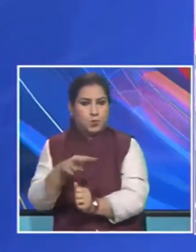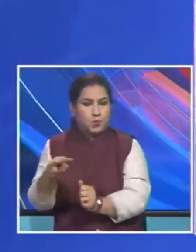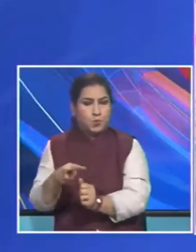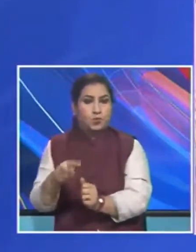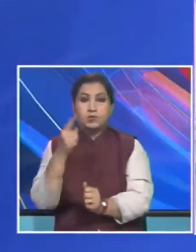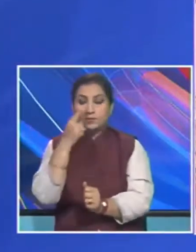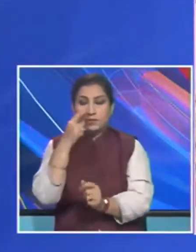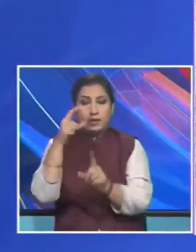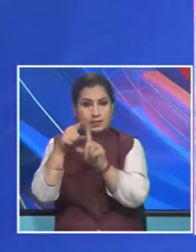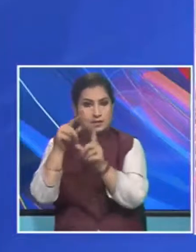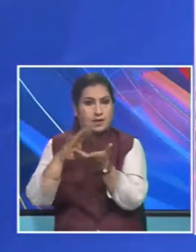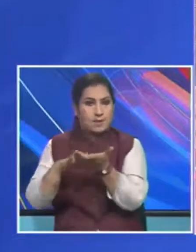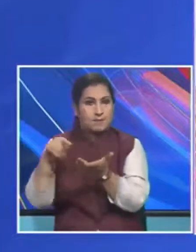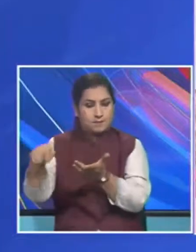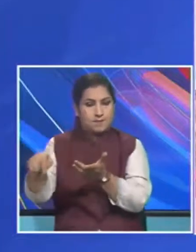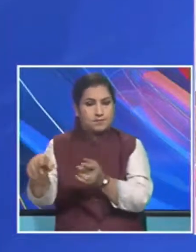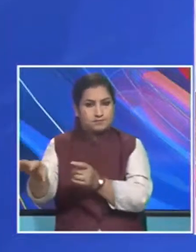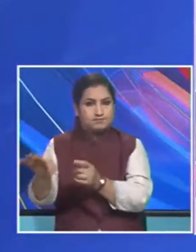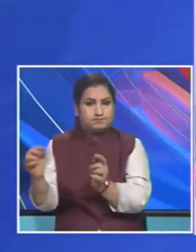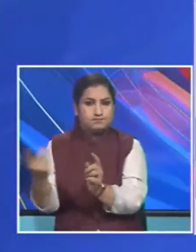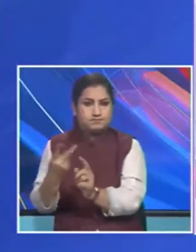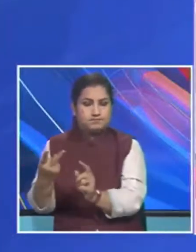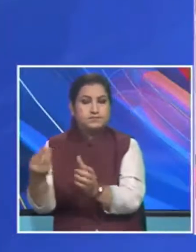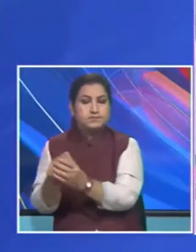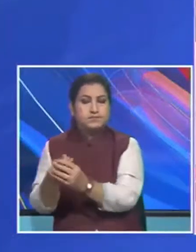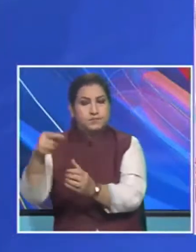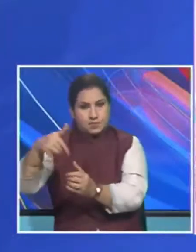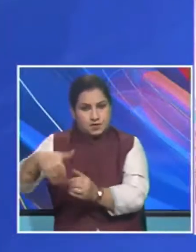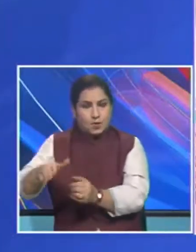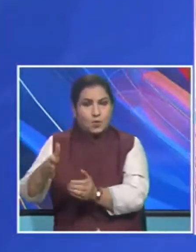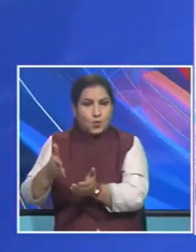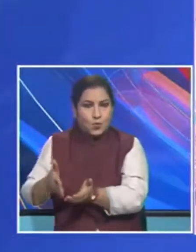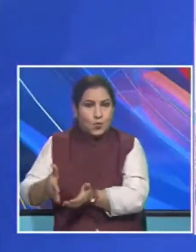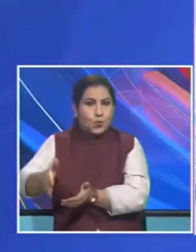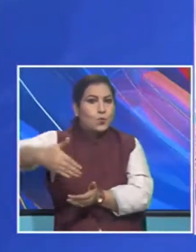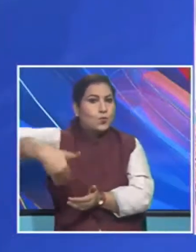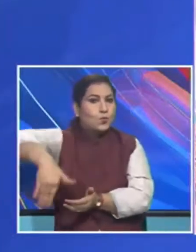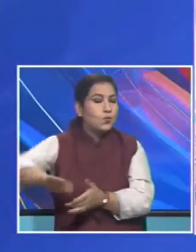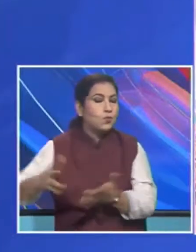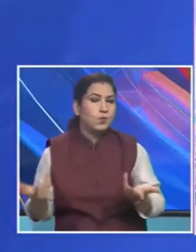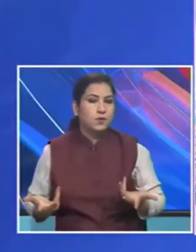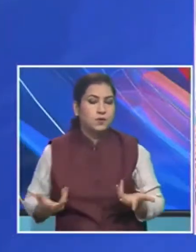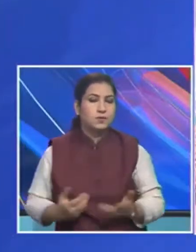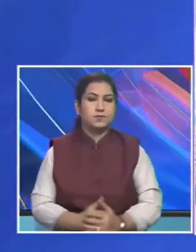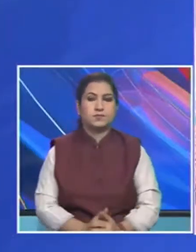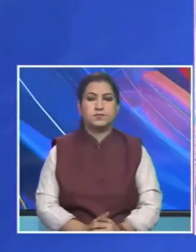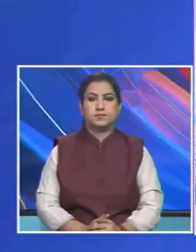Srimati Draupadi Murmu, as they make their way